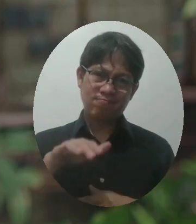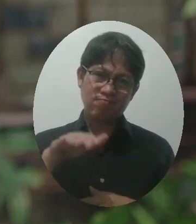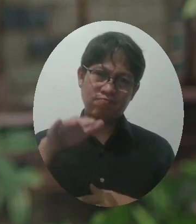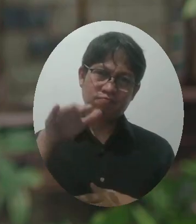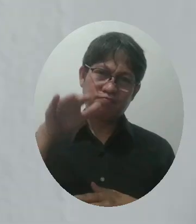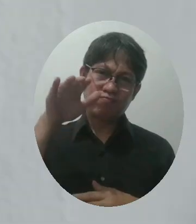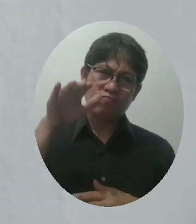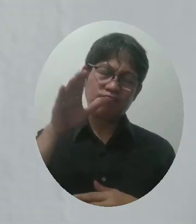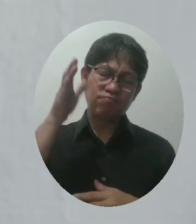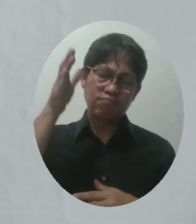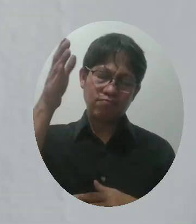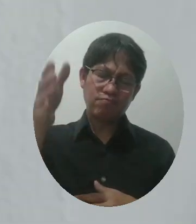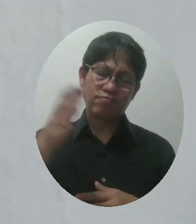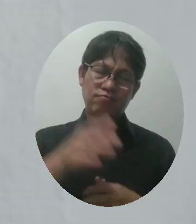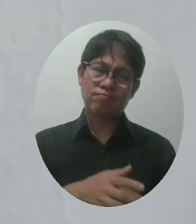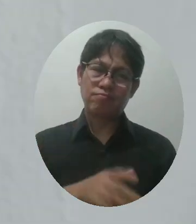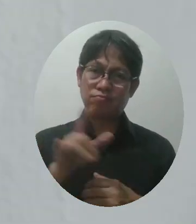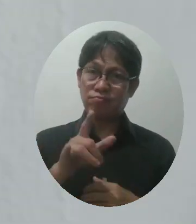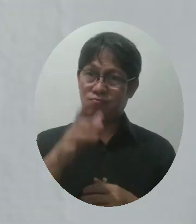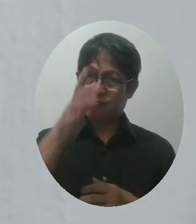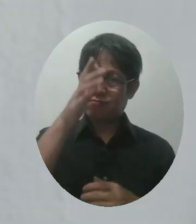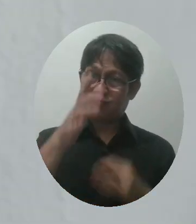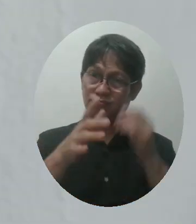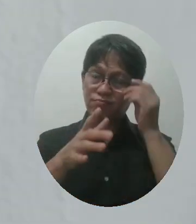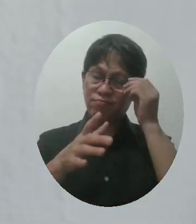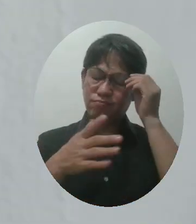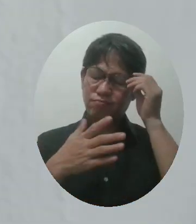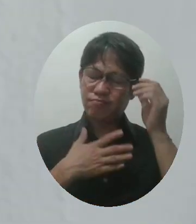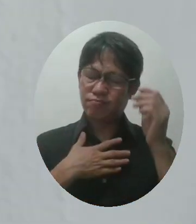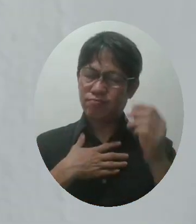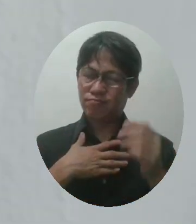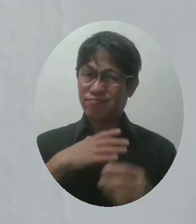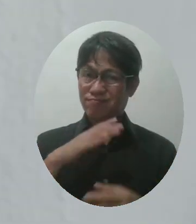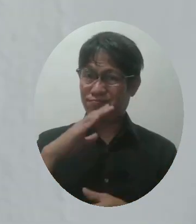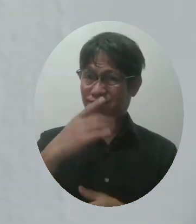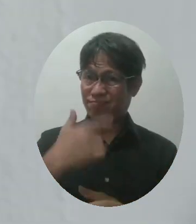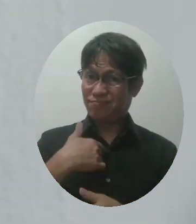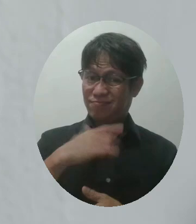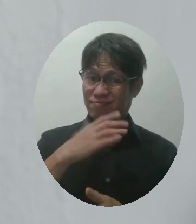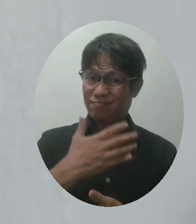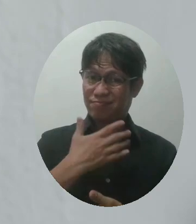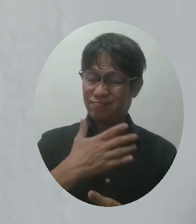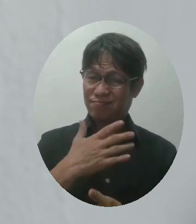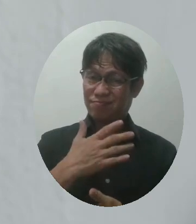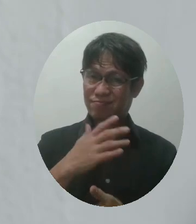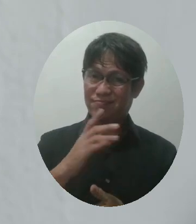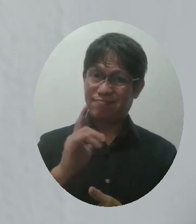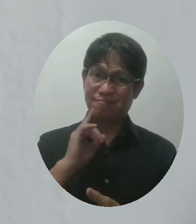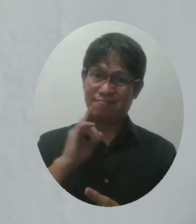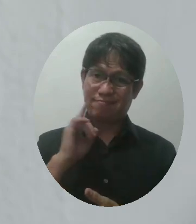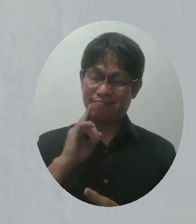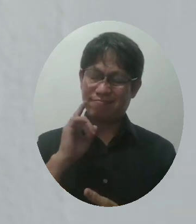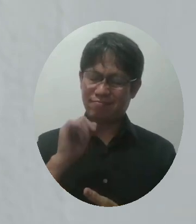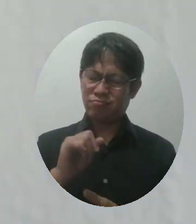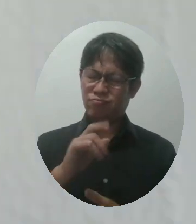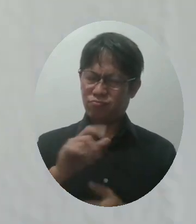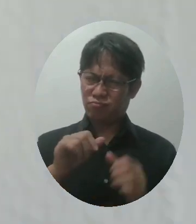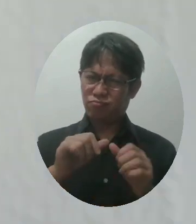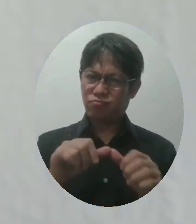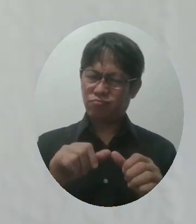kanilang pagtanda. Ako ang mapapayo ko lang naman sa mga magulang na katulad ko na may anak na PWD